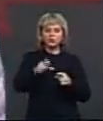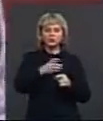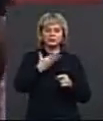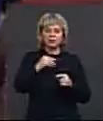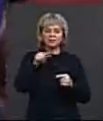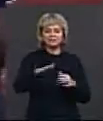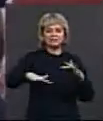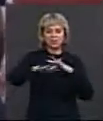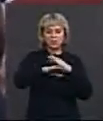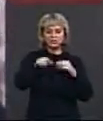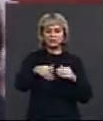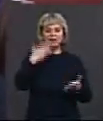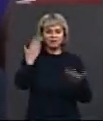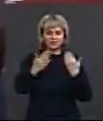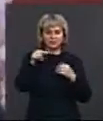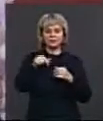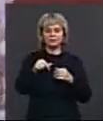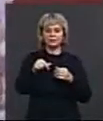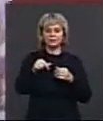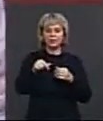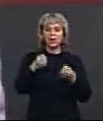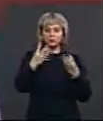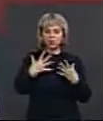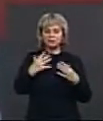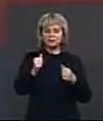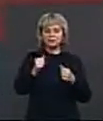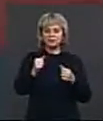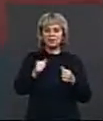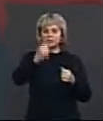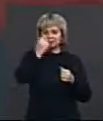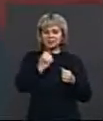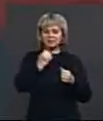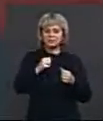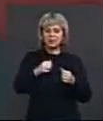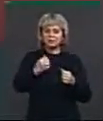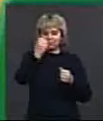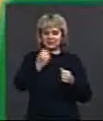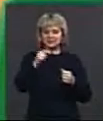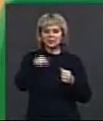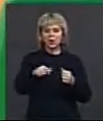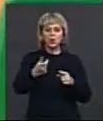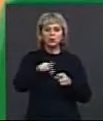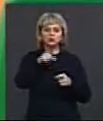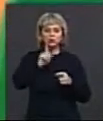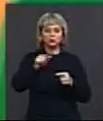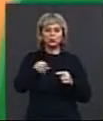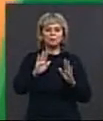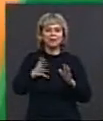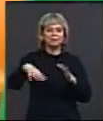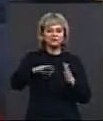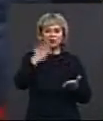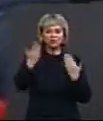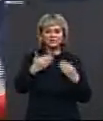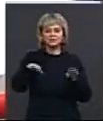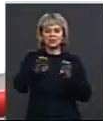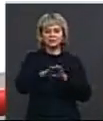очень красивая площадка, весело. Просто спасибо, спасибо. Очень удобно, прямо все